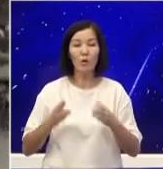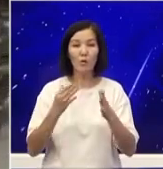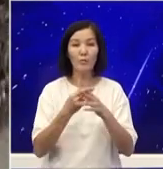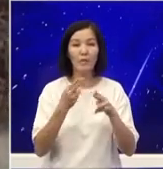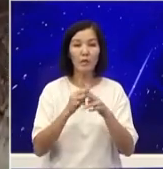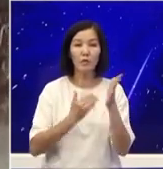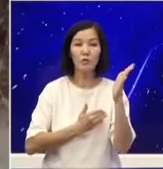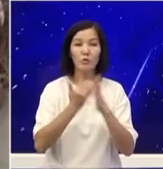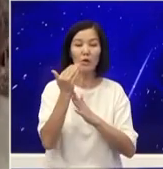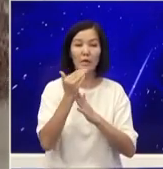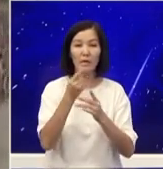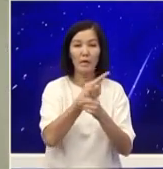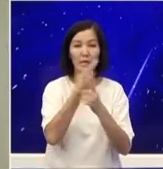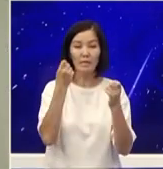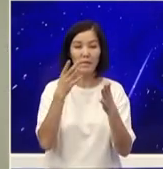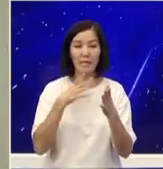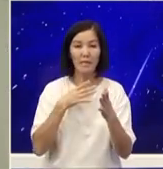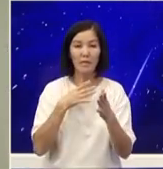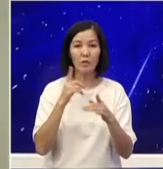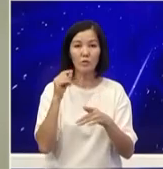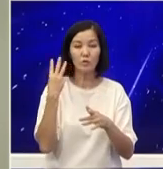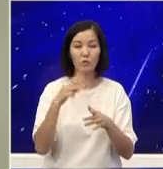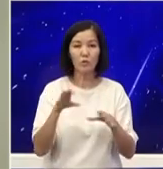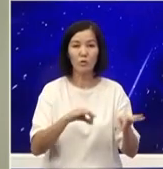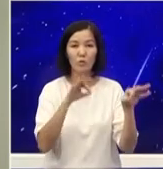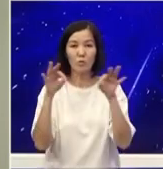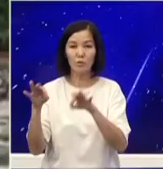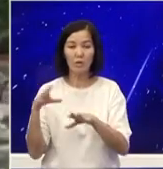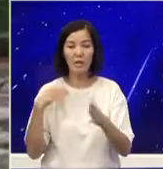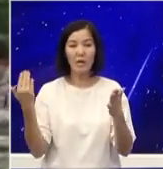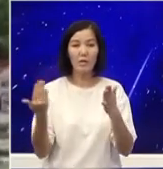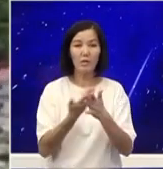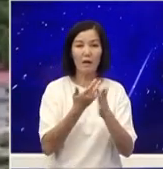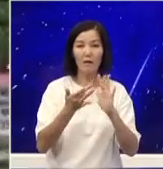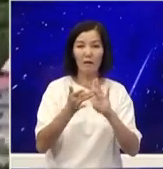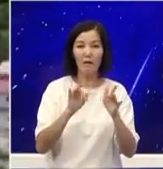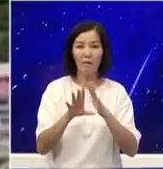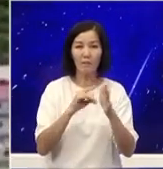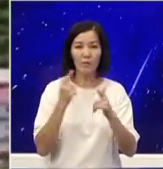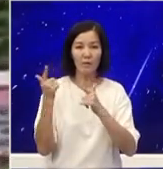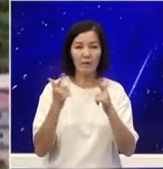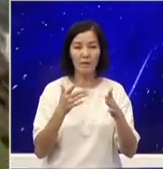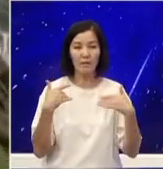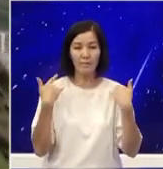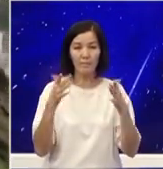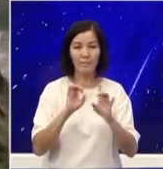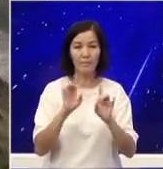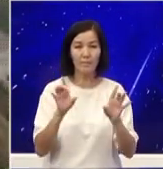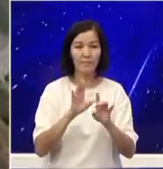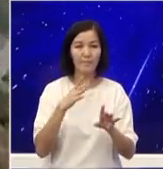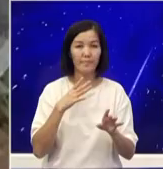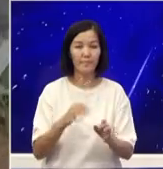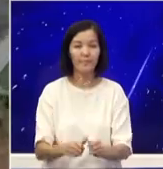жарияланған. 130 мыңдай тұрғын қауіпсіз аймаққа көшірілді. Топтаманы ғаламтор ақпараттарымен дайындаған Меруерт Қыдырбайқызы,